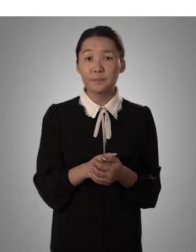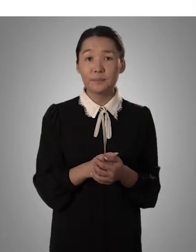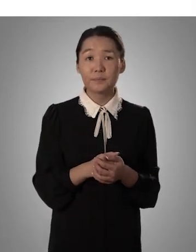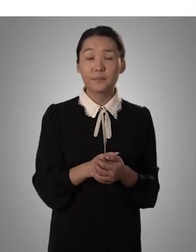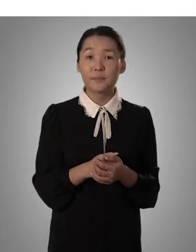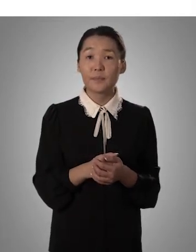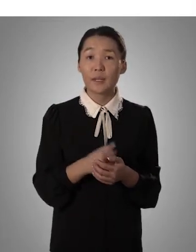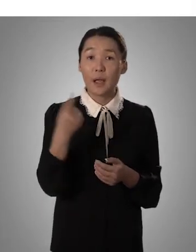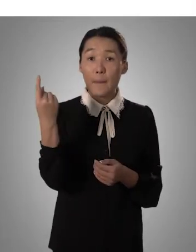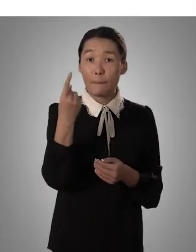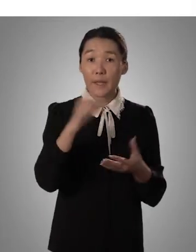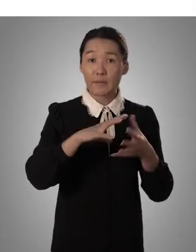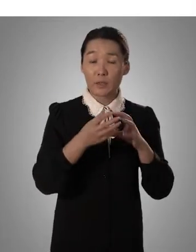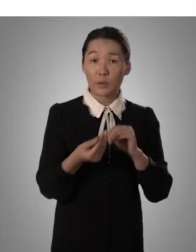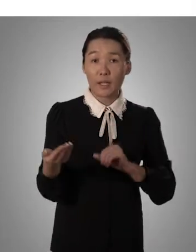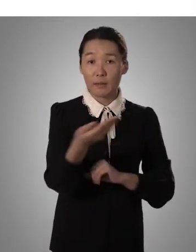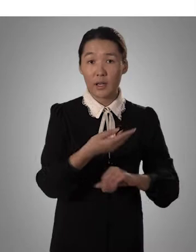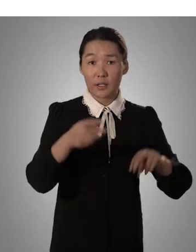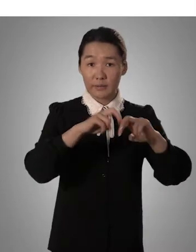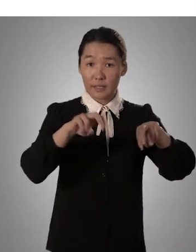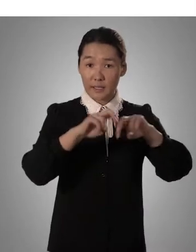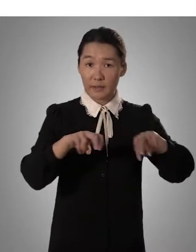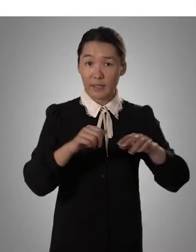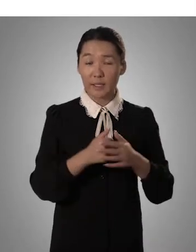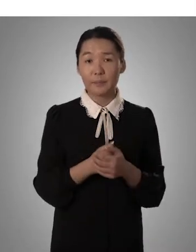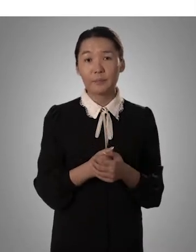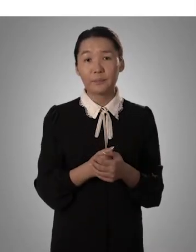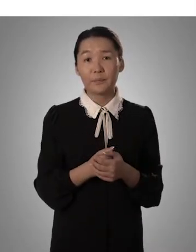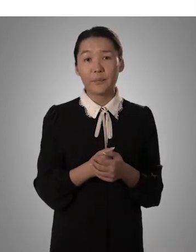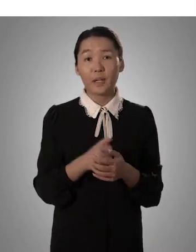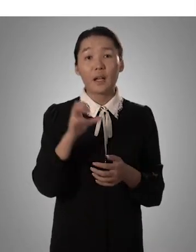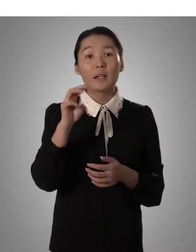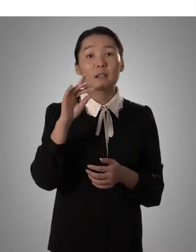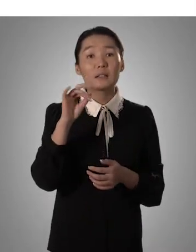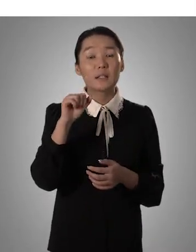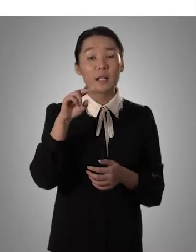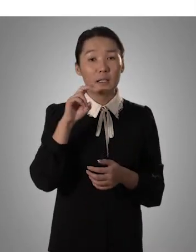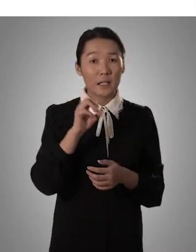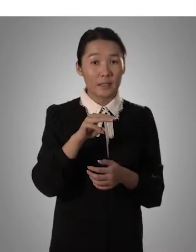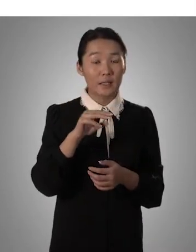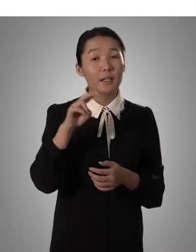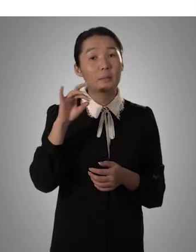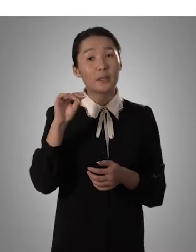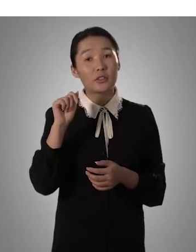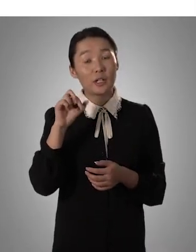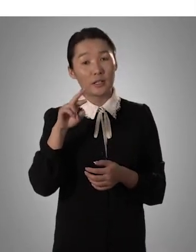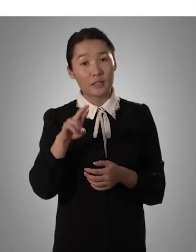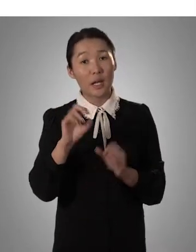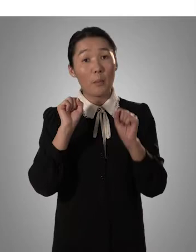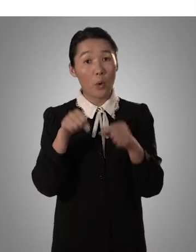итак первый результат нашего исследования страдательное причастие могут иметь как